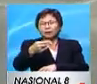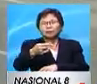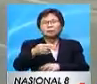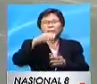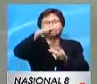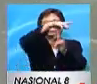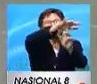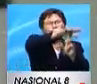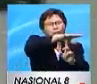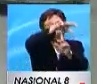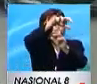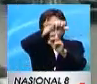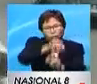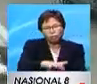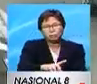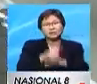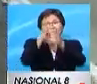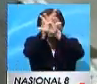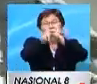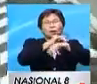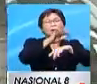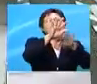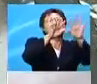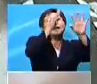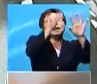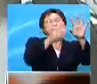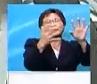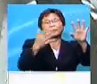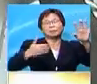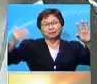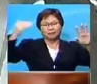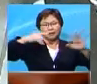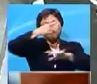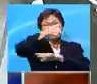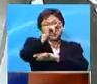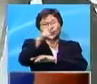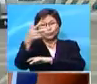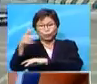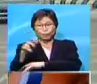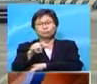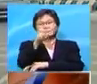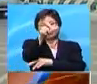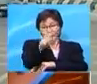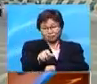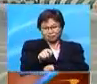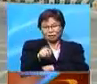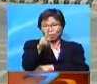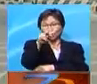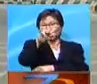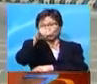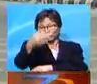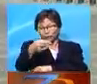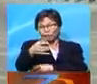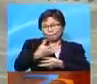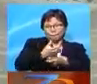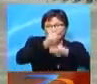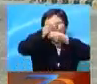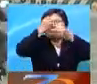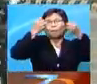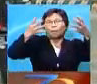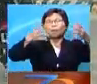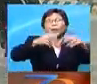nahas helikopter di sebuu Sarawak 5 Mei lalu pada pru 13 allaharham Tan Sri noriah menang dengan